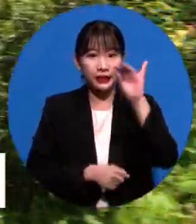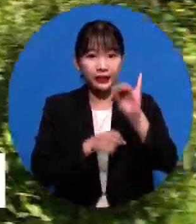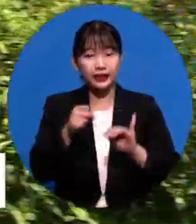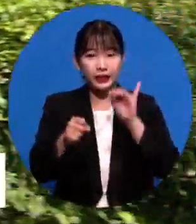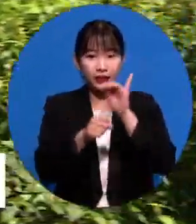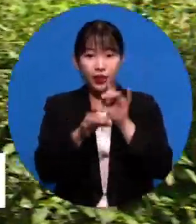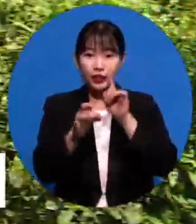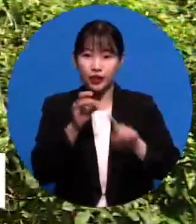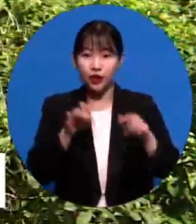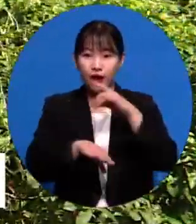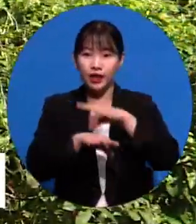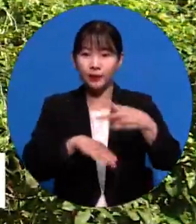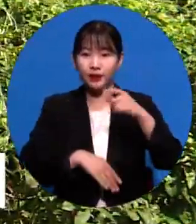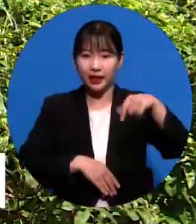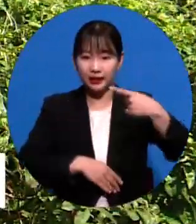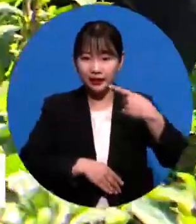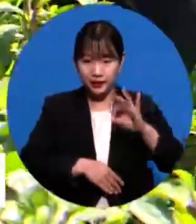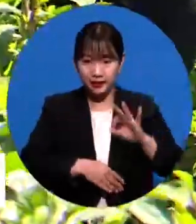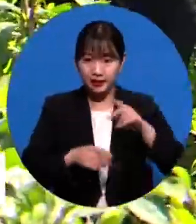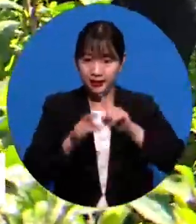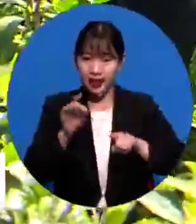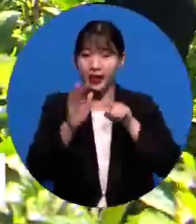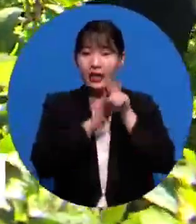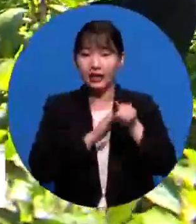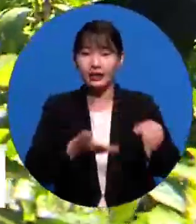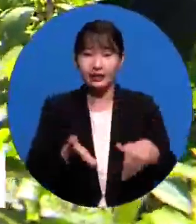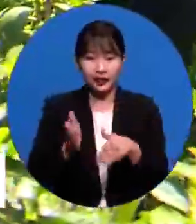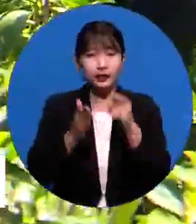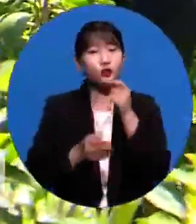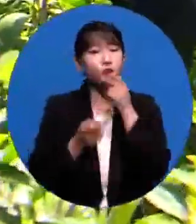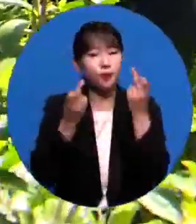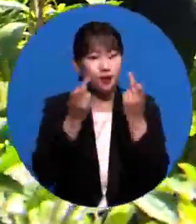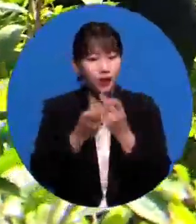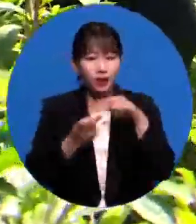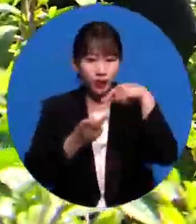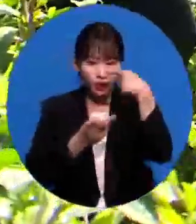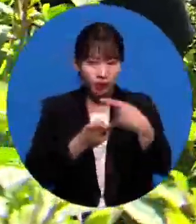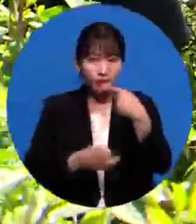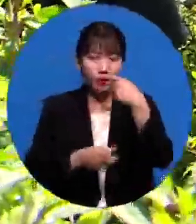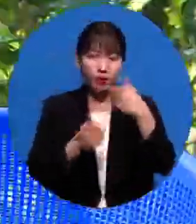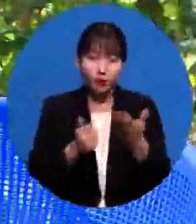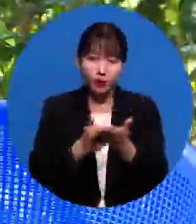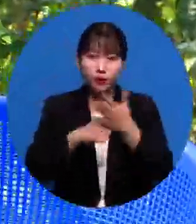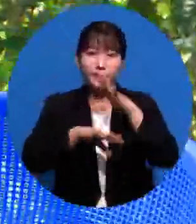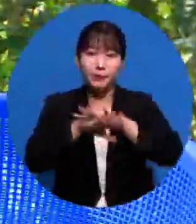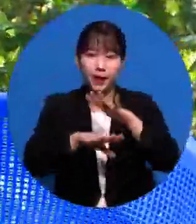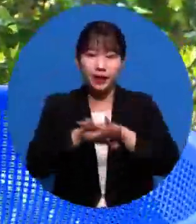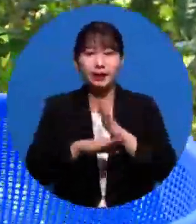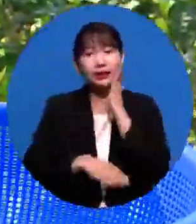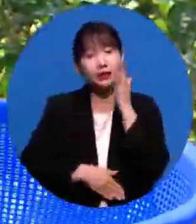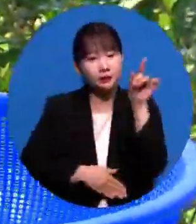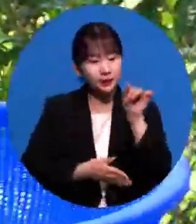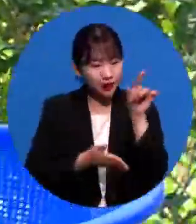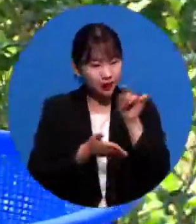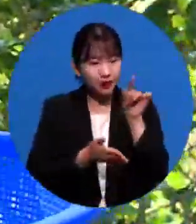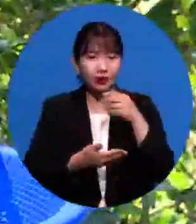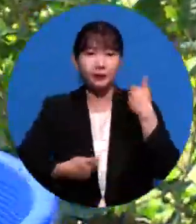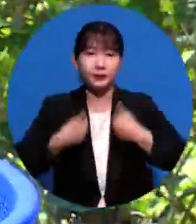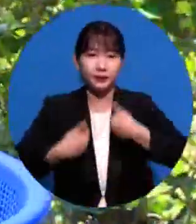천년고찰 해남 대흥사를 오르는 길. 작은 계곡 너머 조성된 녹차밭에서 찻잎을 따는 손길이